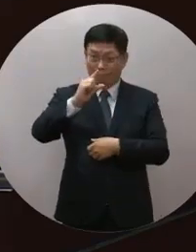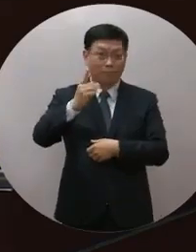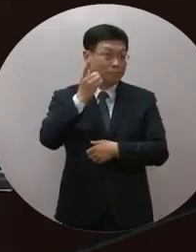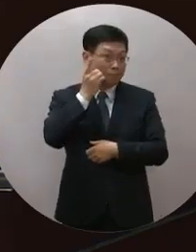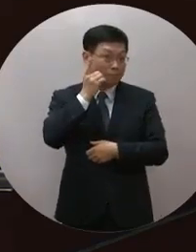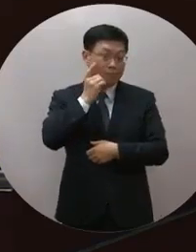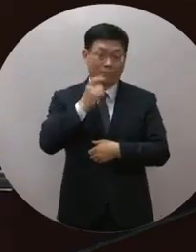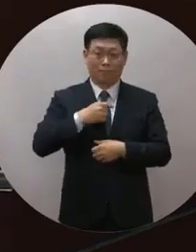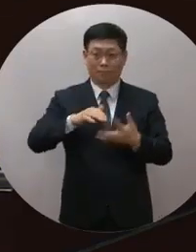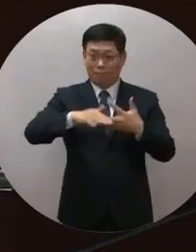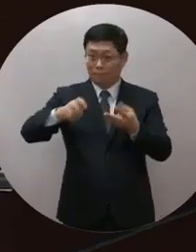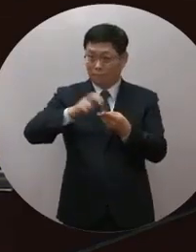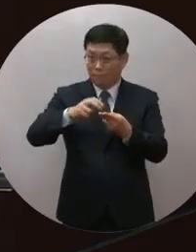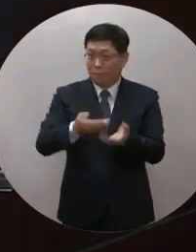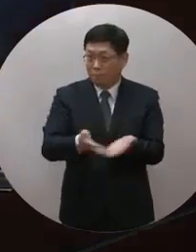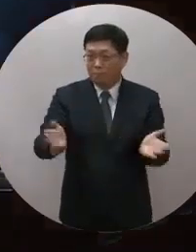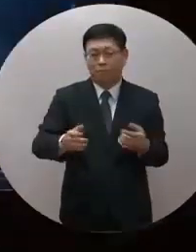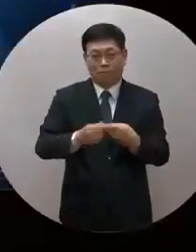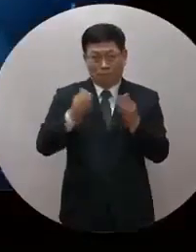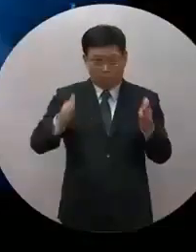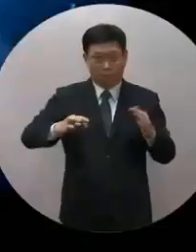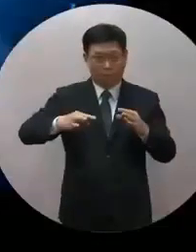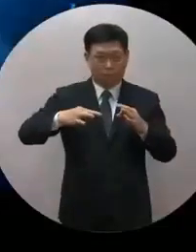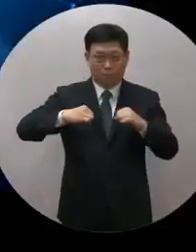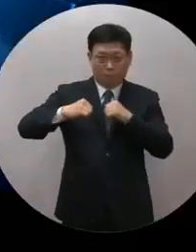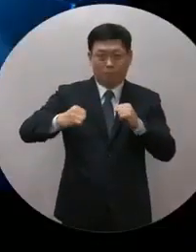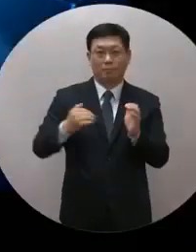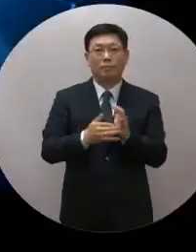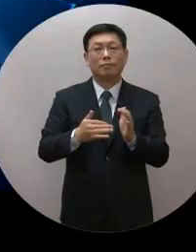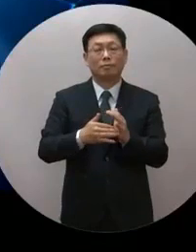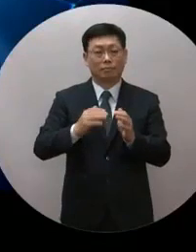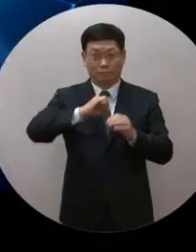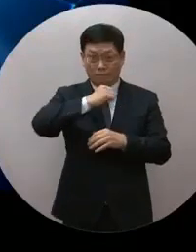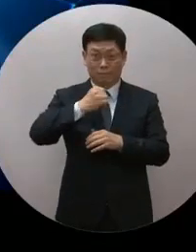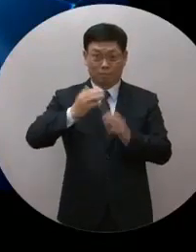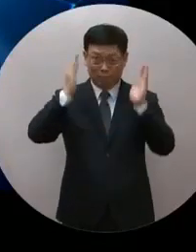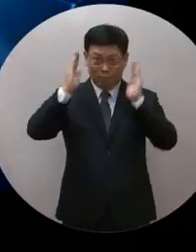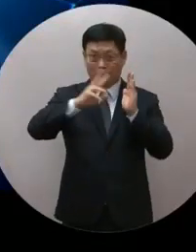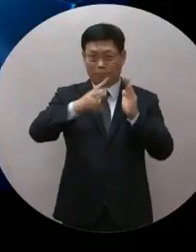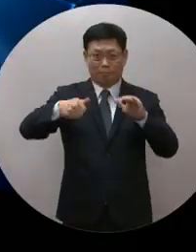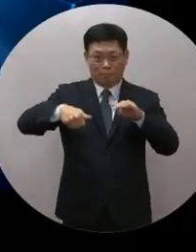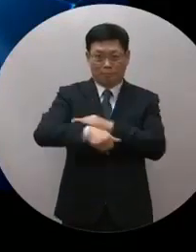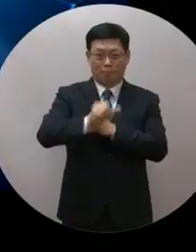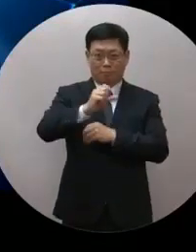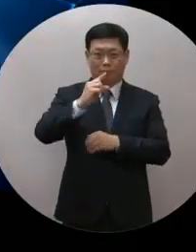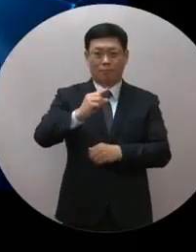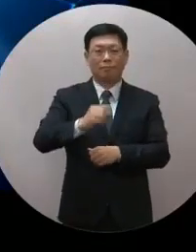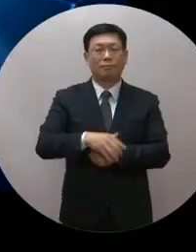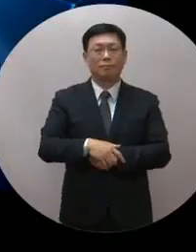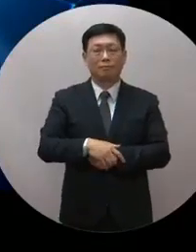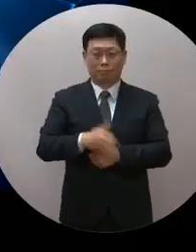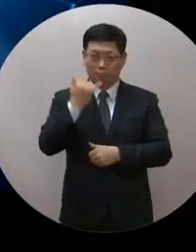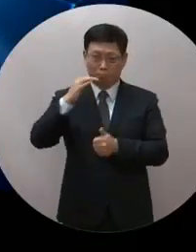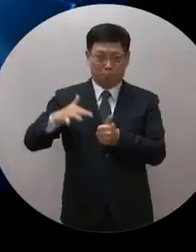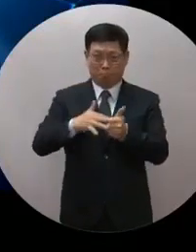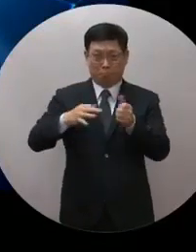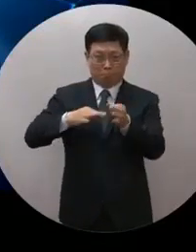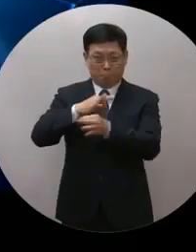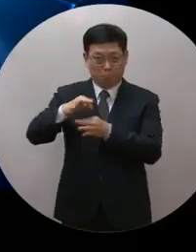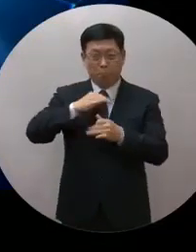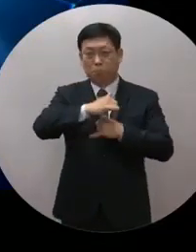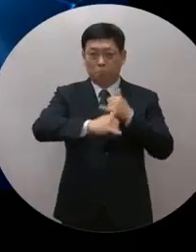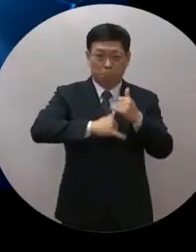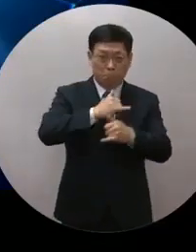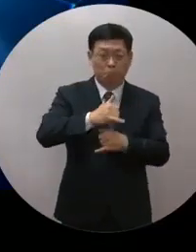试造已经完成第一阶段的竞标，台湾正式迈入 5G 世代，将带动产业、生